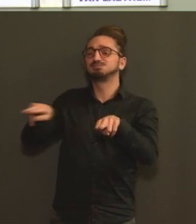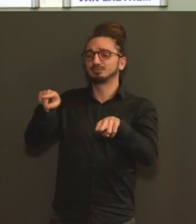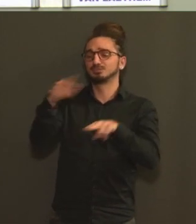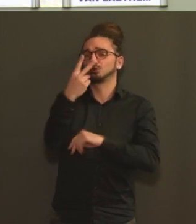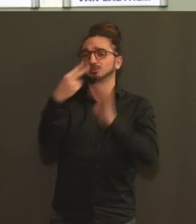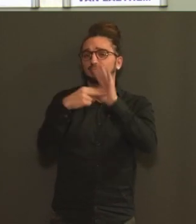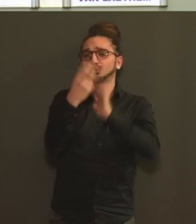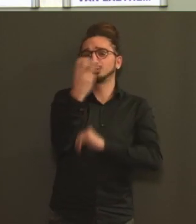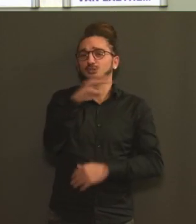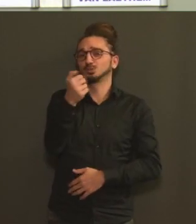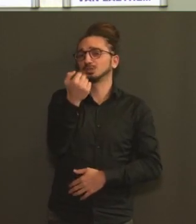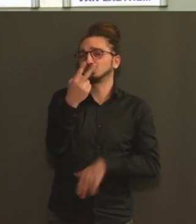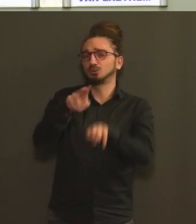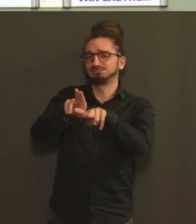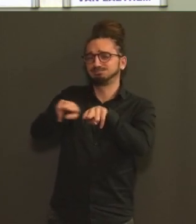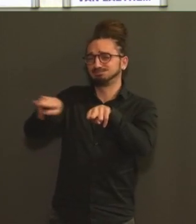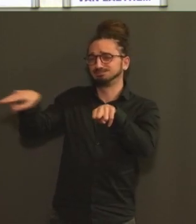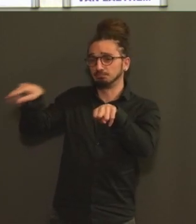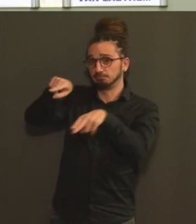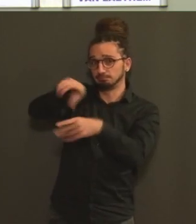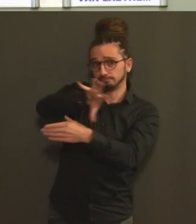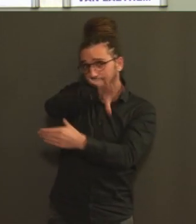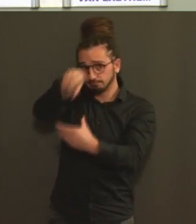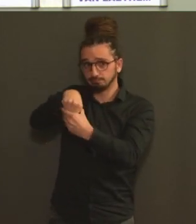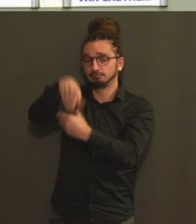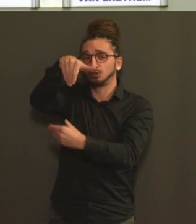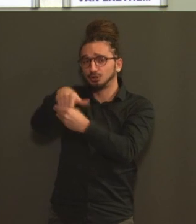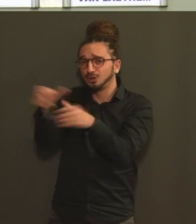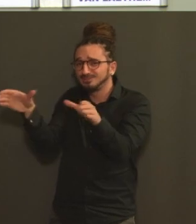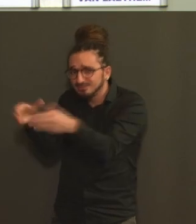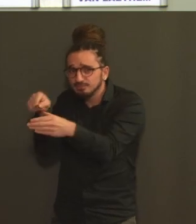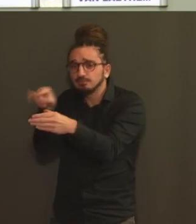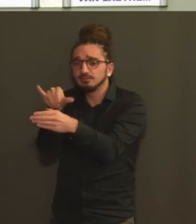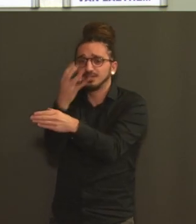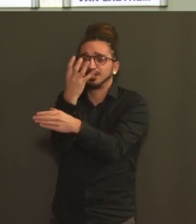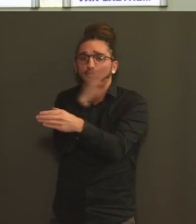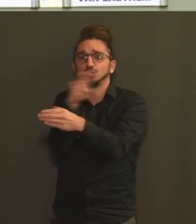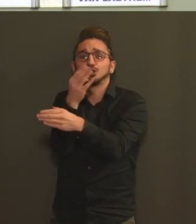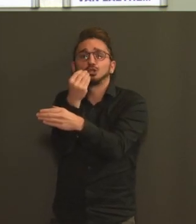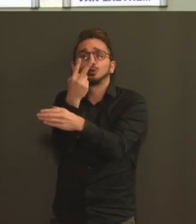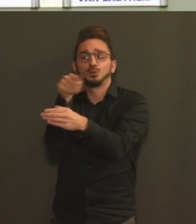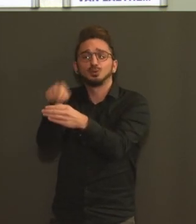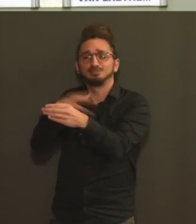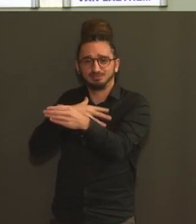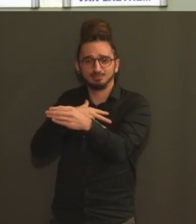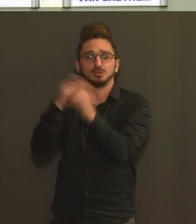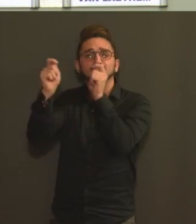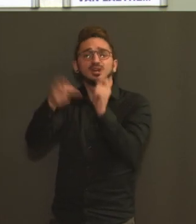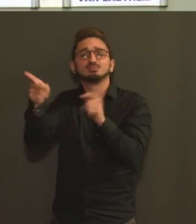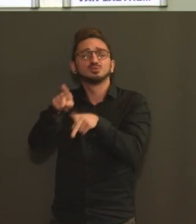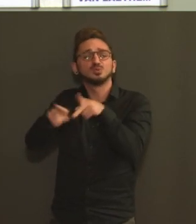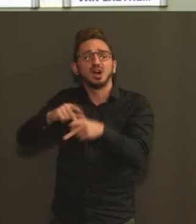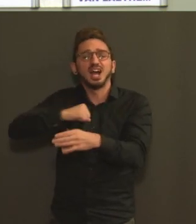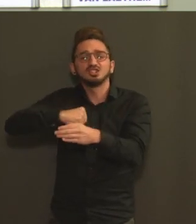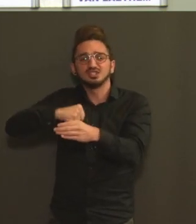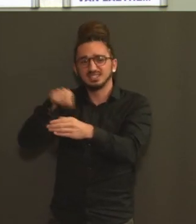dont 492 aux soins intensifs. Parmi ces 492 patients,